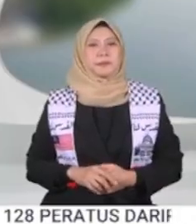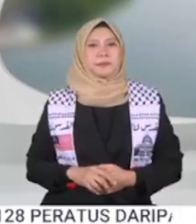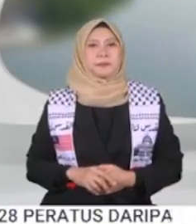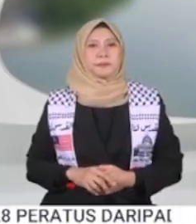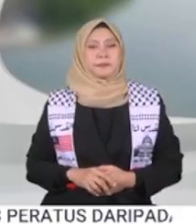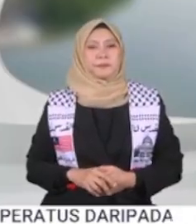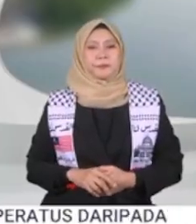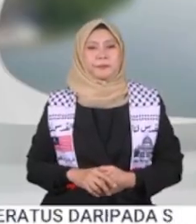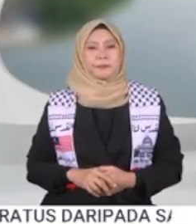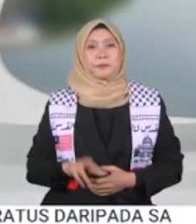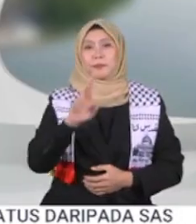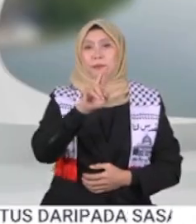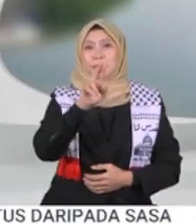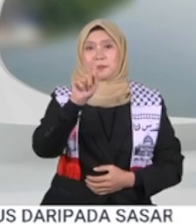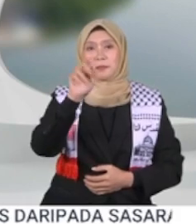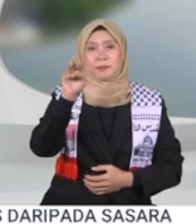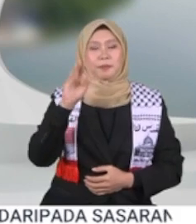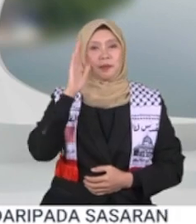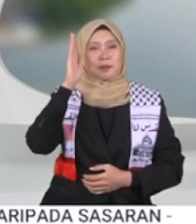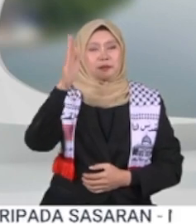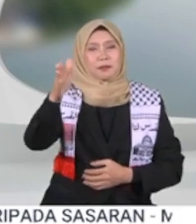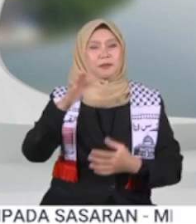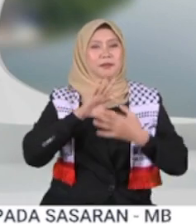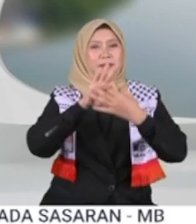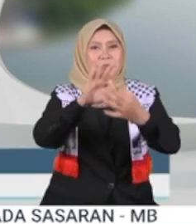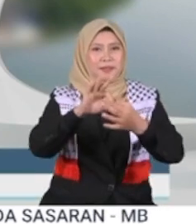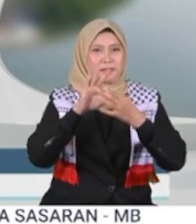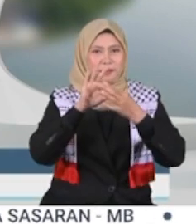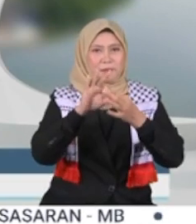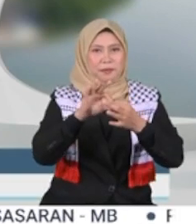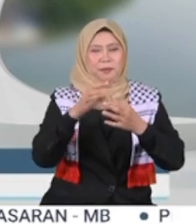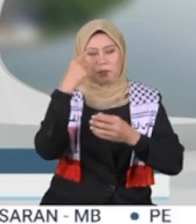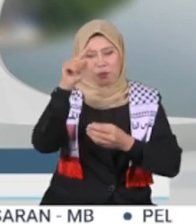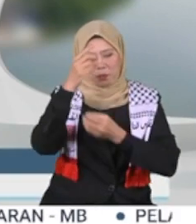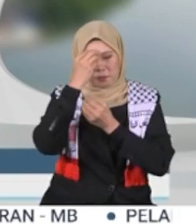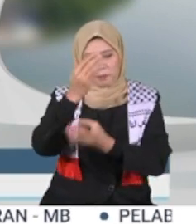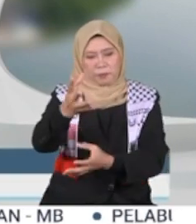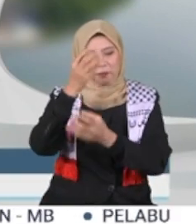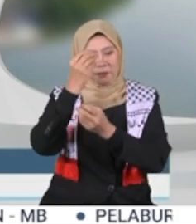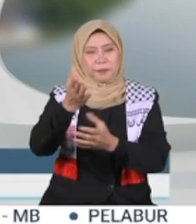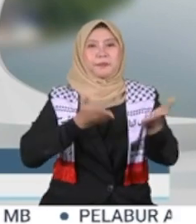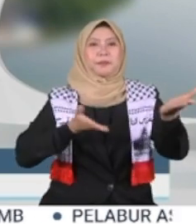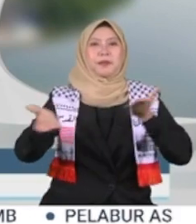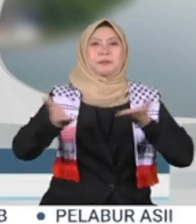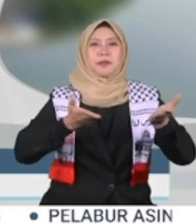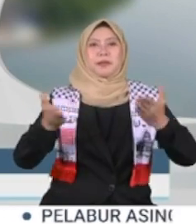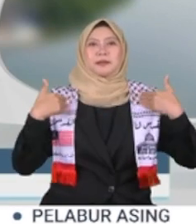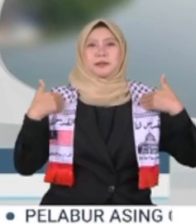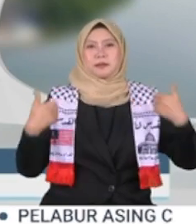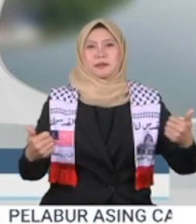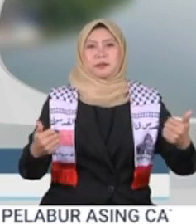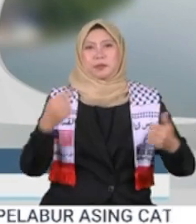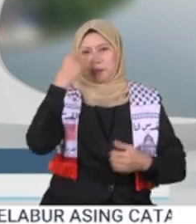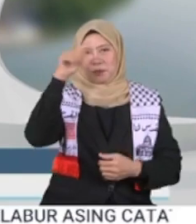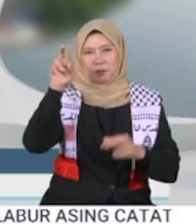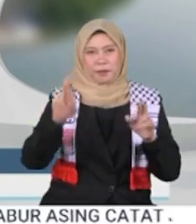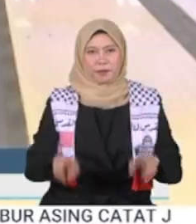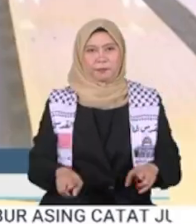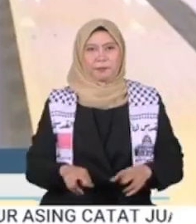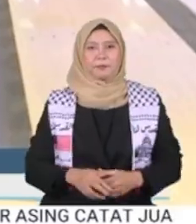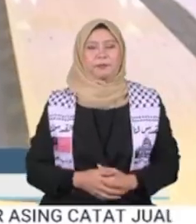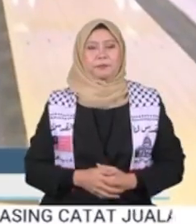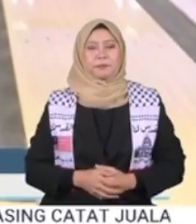hariiat dan RTM akan terus menjalin kerjasama dalam memberi maklumat perkhidmatan kesihatan kepada